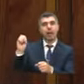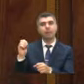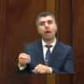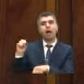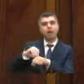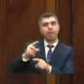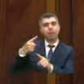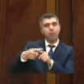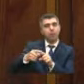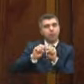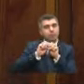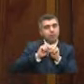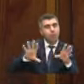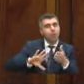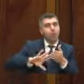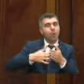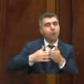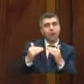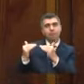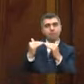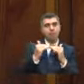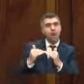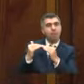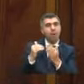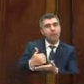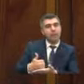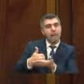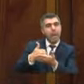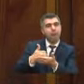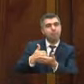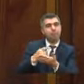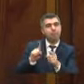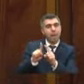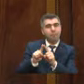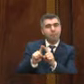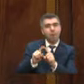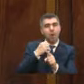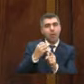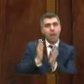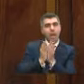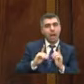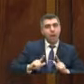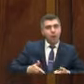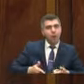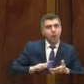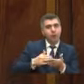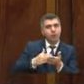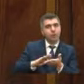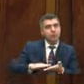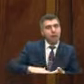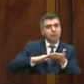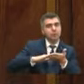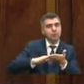تعميم التعليم الأولي، وأيضا الدعم الاجتماعي للتمدرس. جميع البرامج الاجتماعية